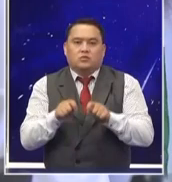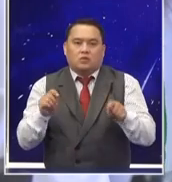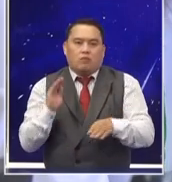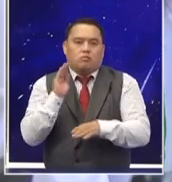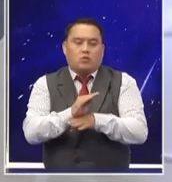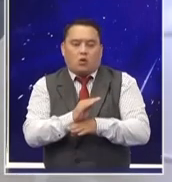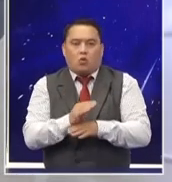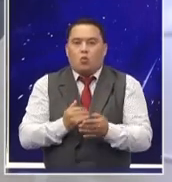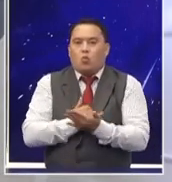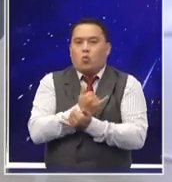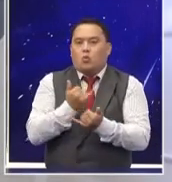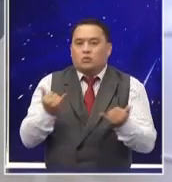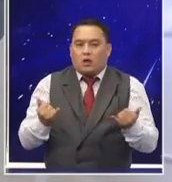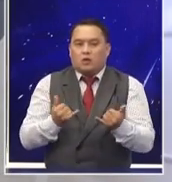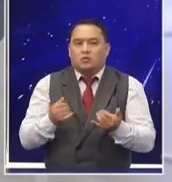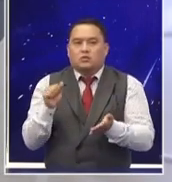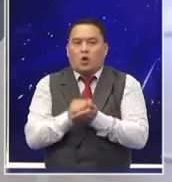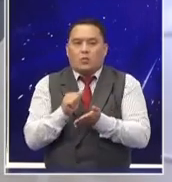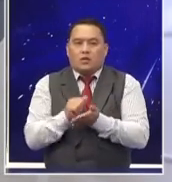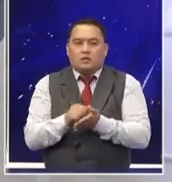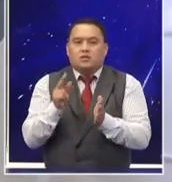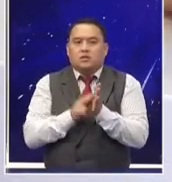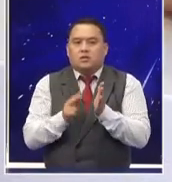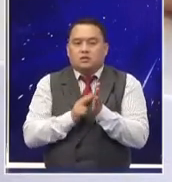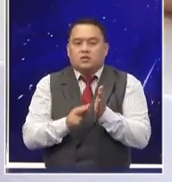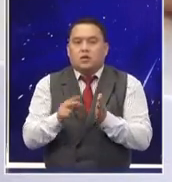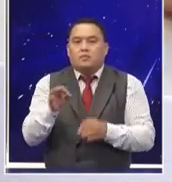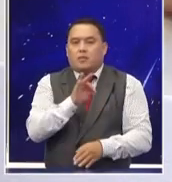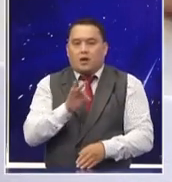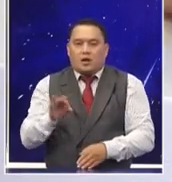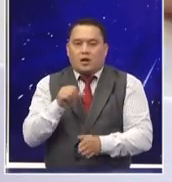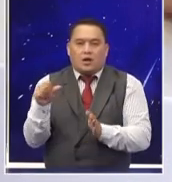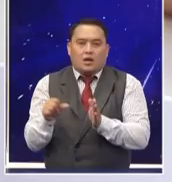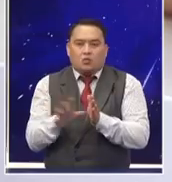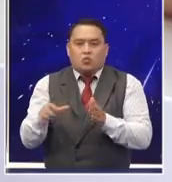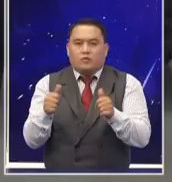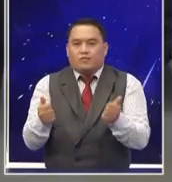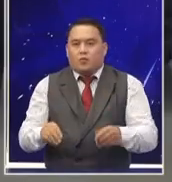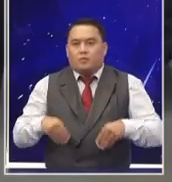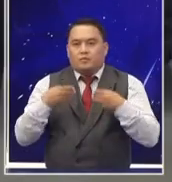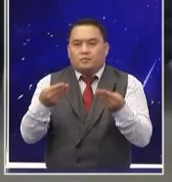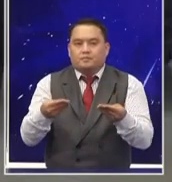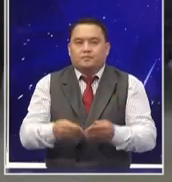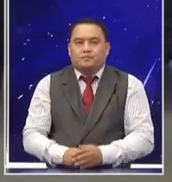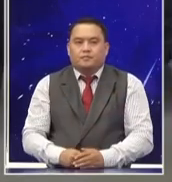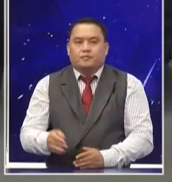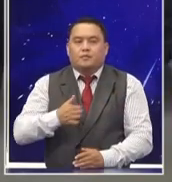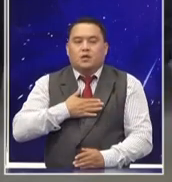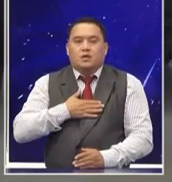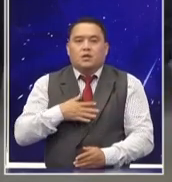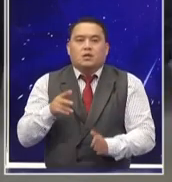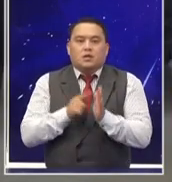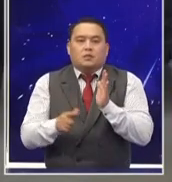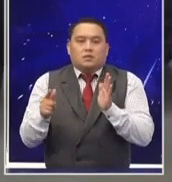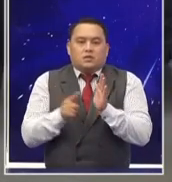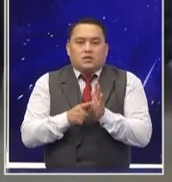халыққа қызмет көрсету орталығындағы құжаттардың 80% электронды түрде беріледі. Біз облыс бойынша 77